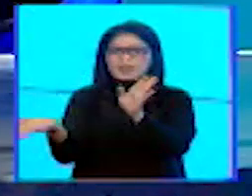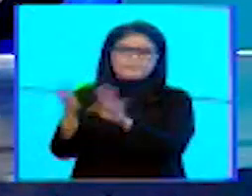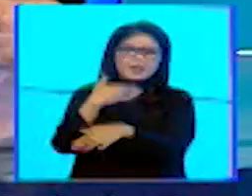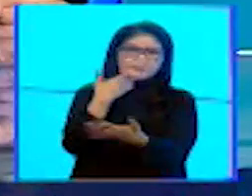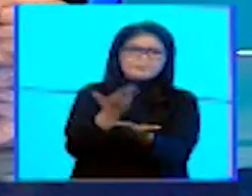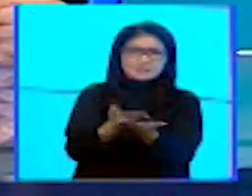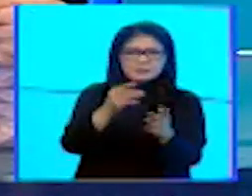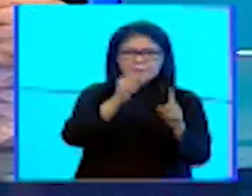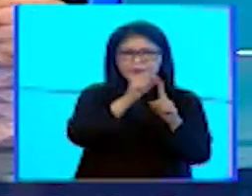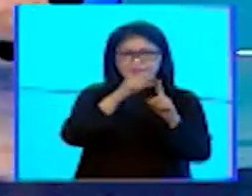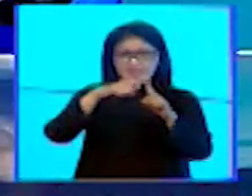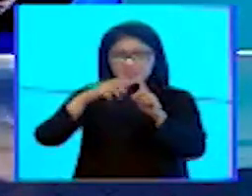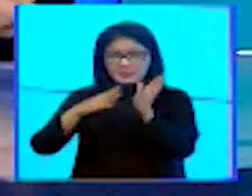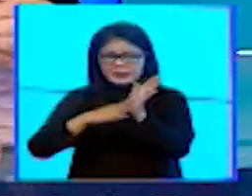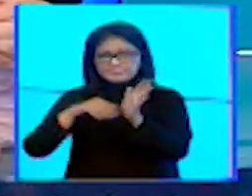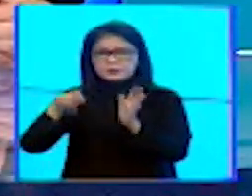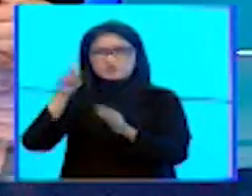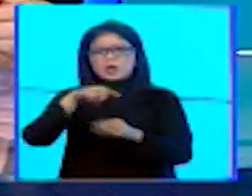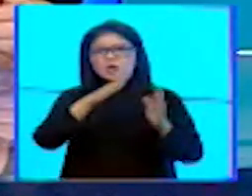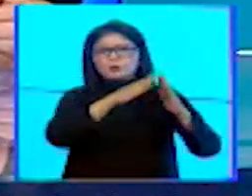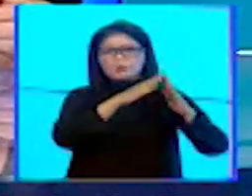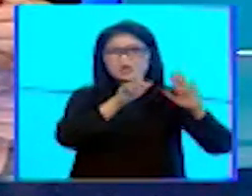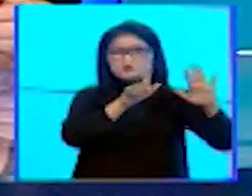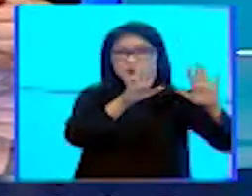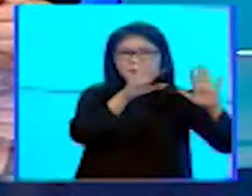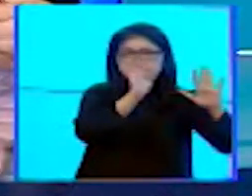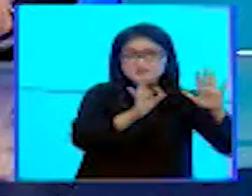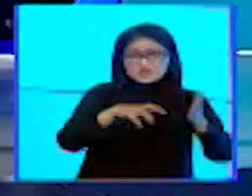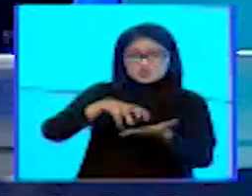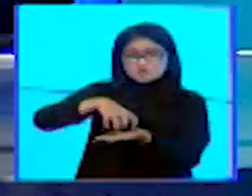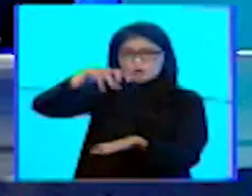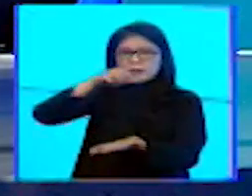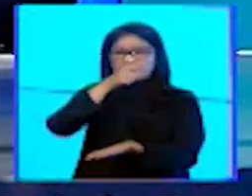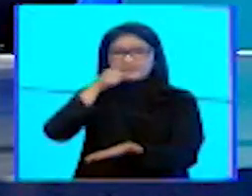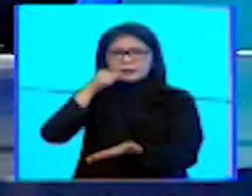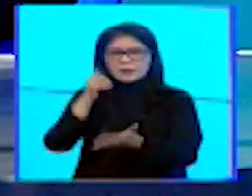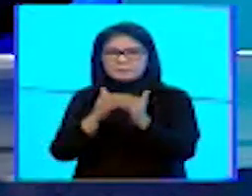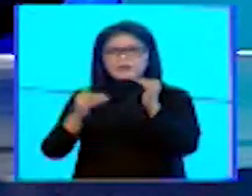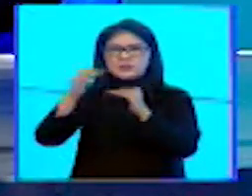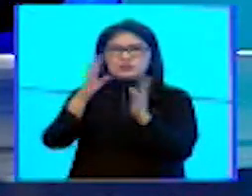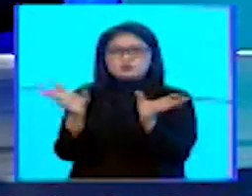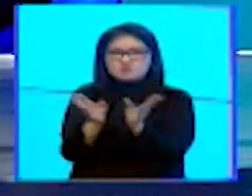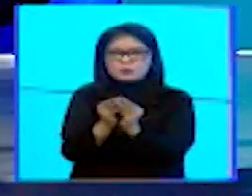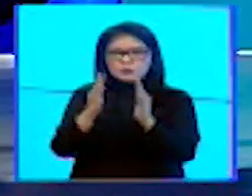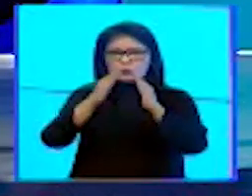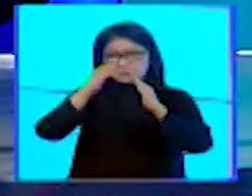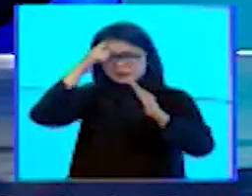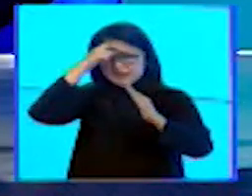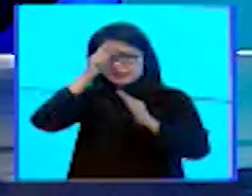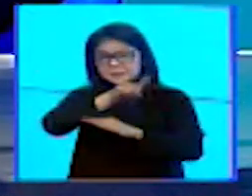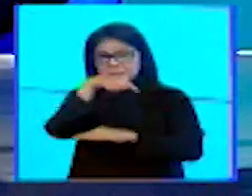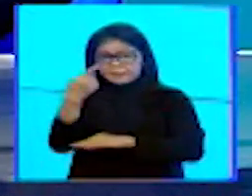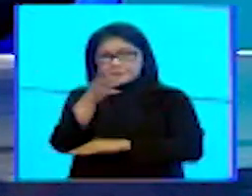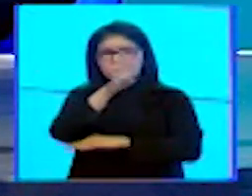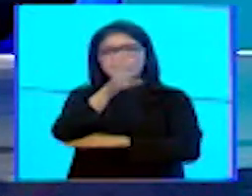meminta pemberlakuan kebijakan work from home 75% di wilayah zona merah dan meningkatkan kapasitas rumah sakit